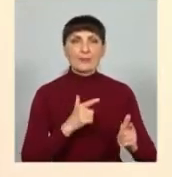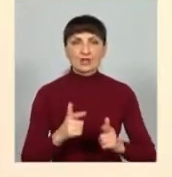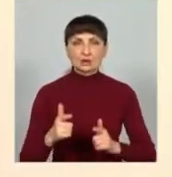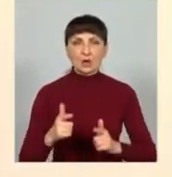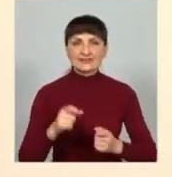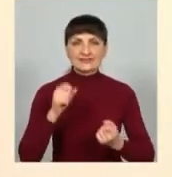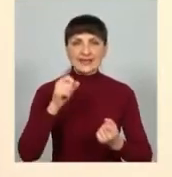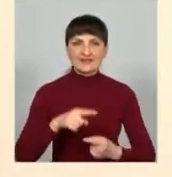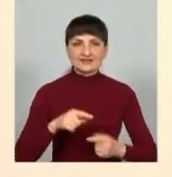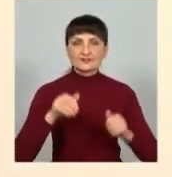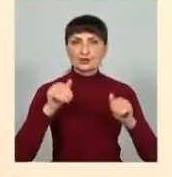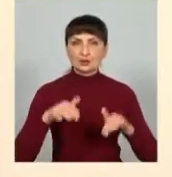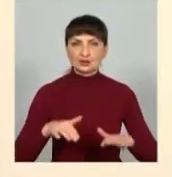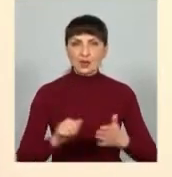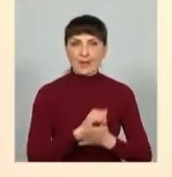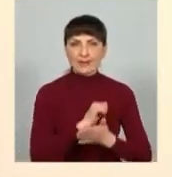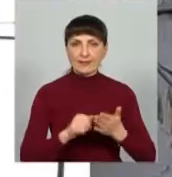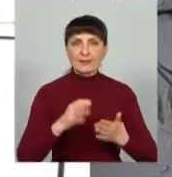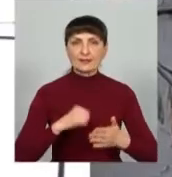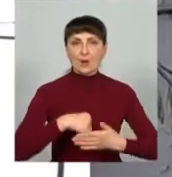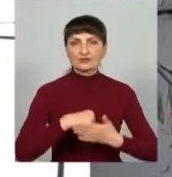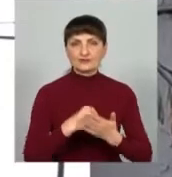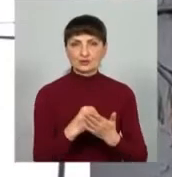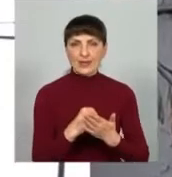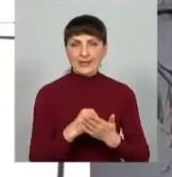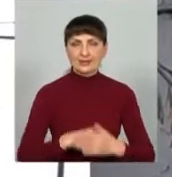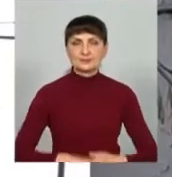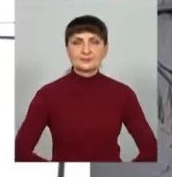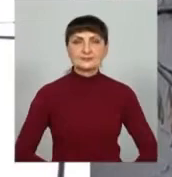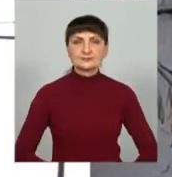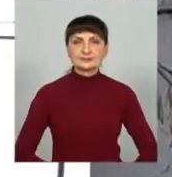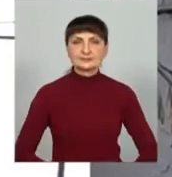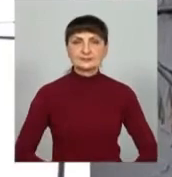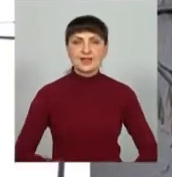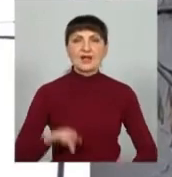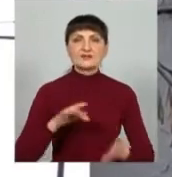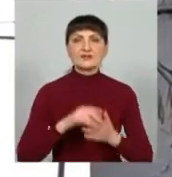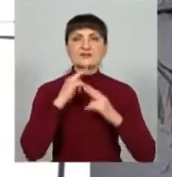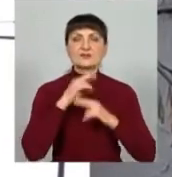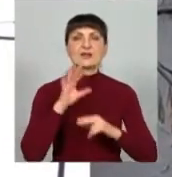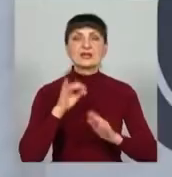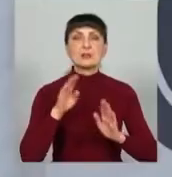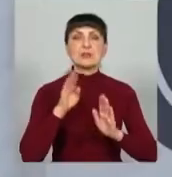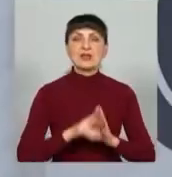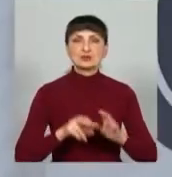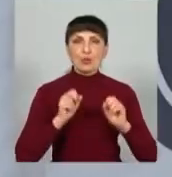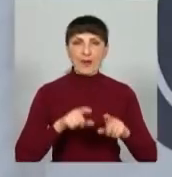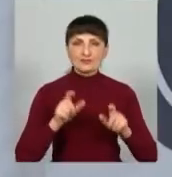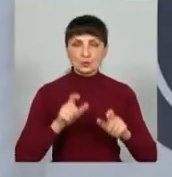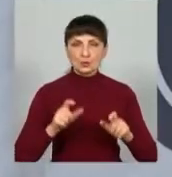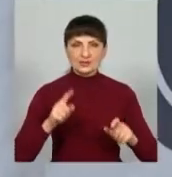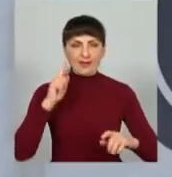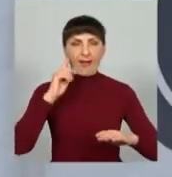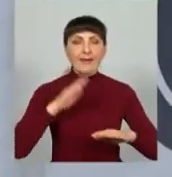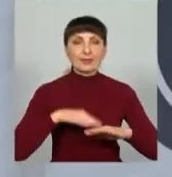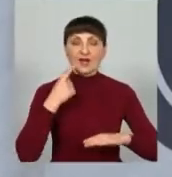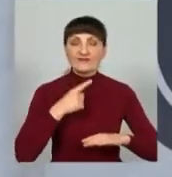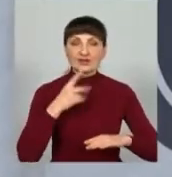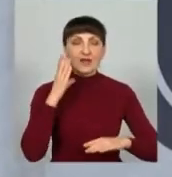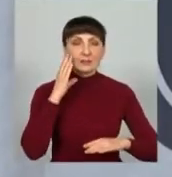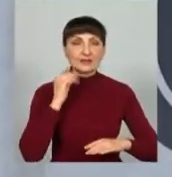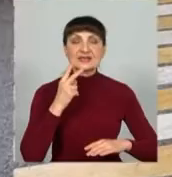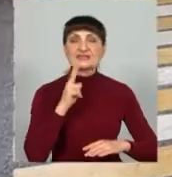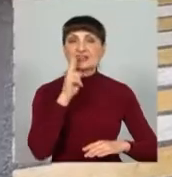подготовить соответствующее решение для утверждения. В центре внимания и безопасность жителей аким отметил, что в Алматы